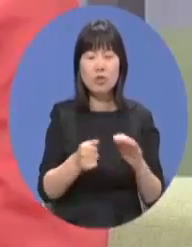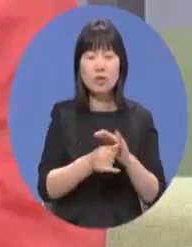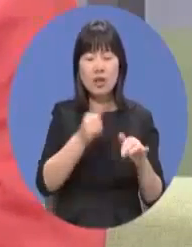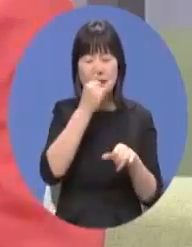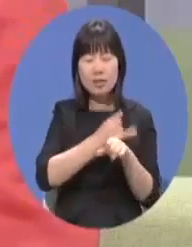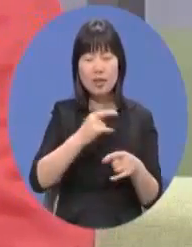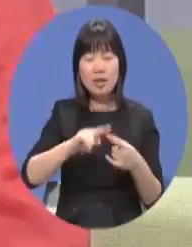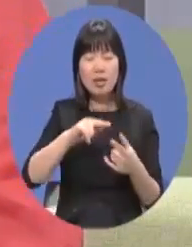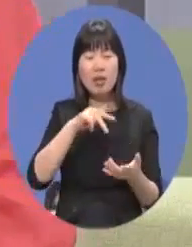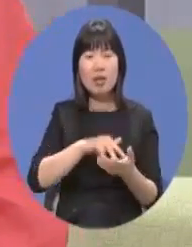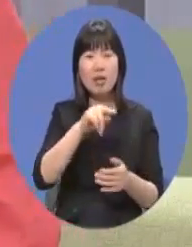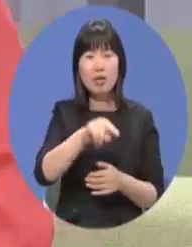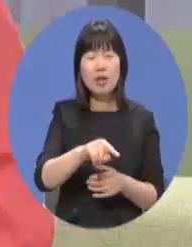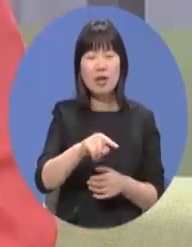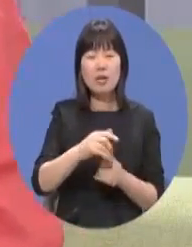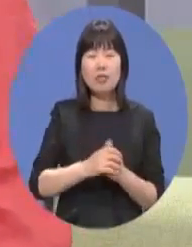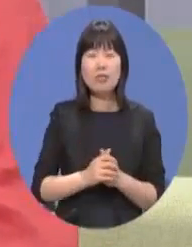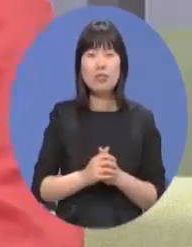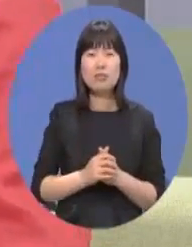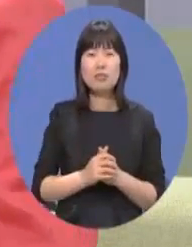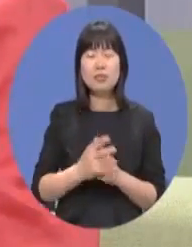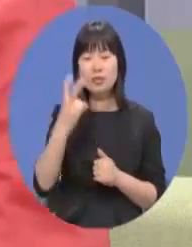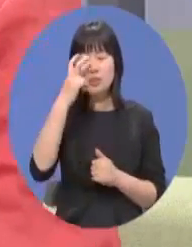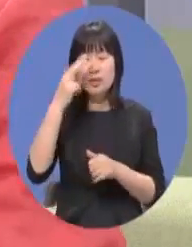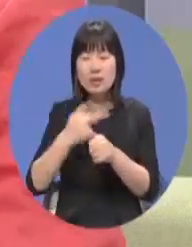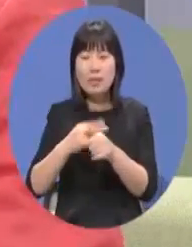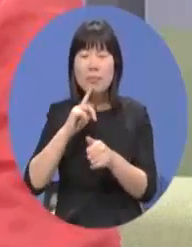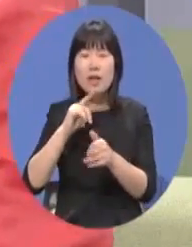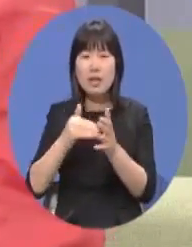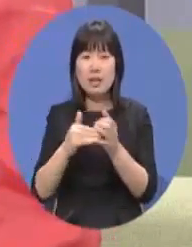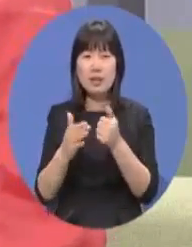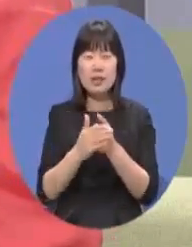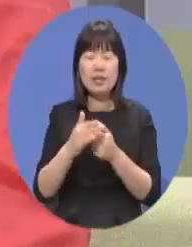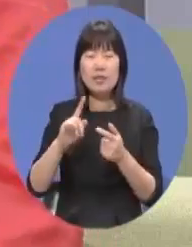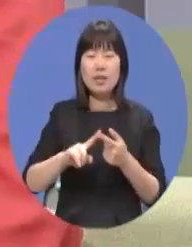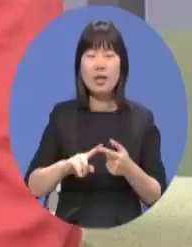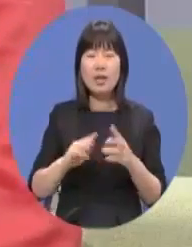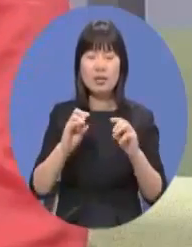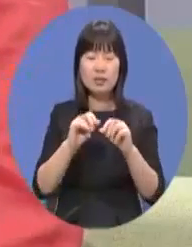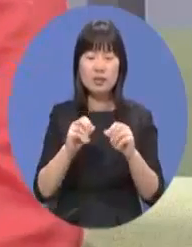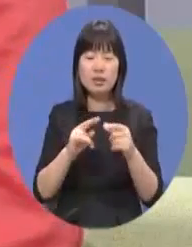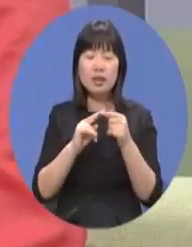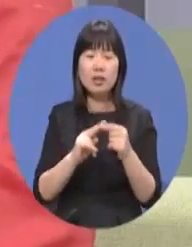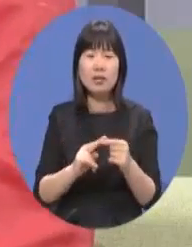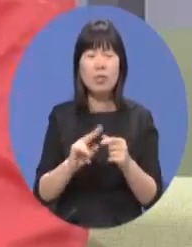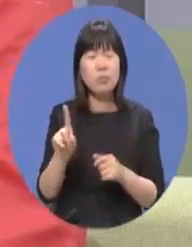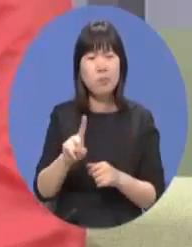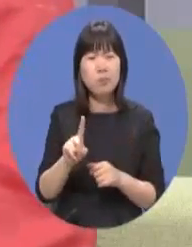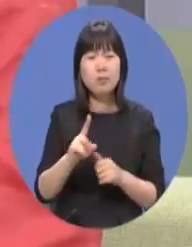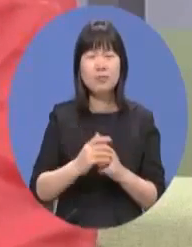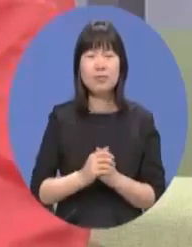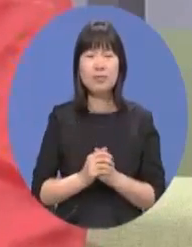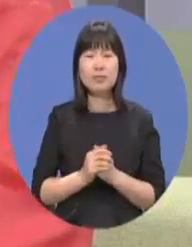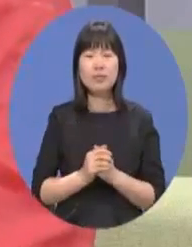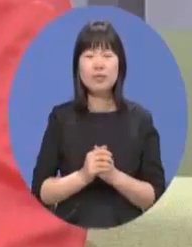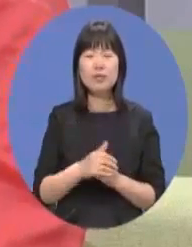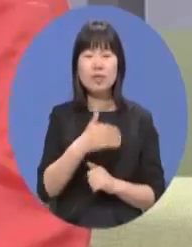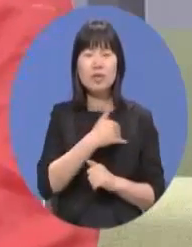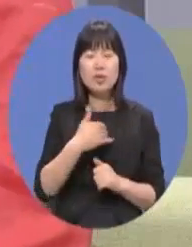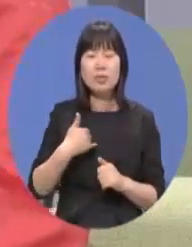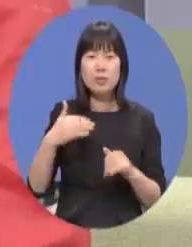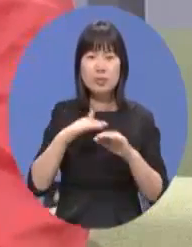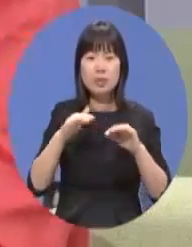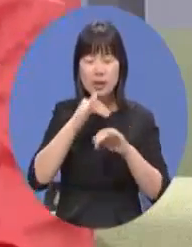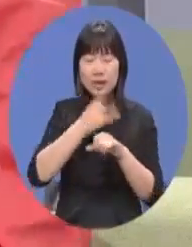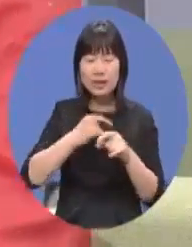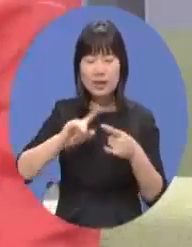있는 부분을 우리 그 검사 선생님이 얘기하셨기 때문에 그런 거를 그 찰흙과 이런 뭔가 충분히